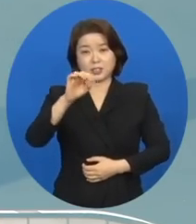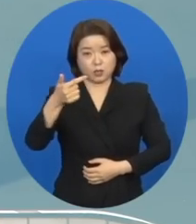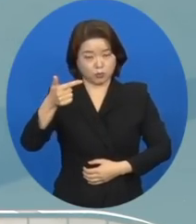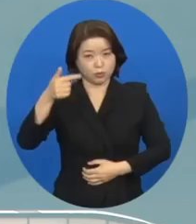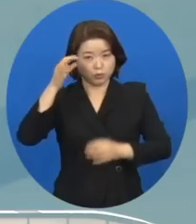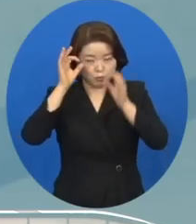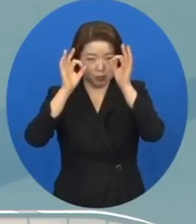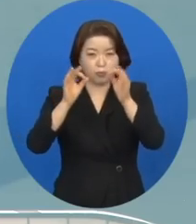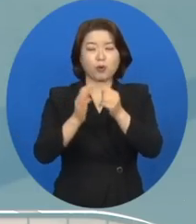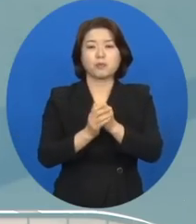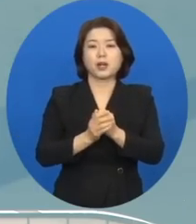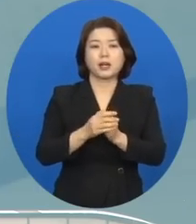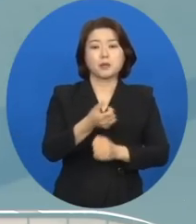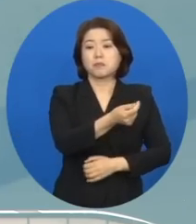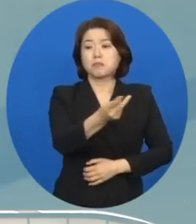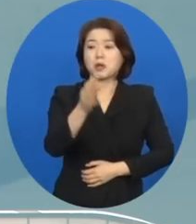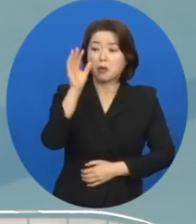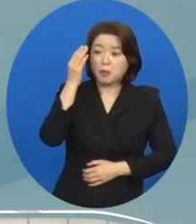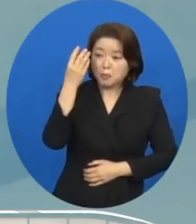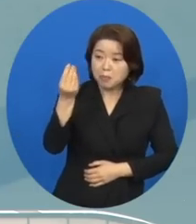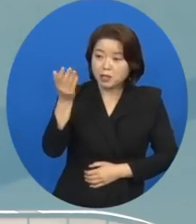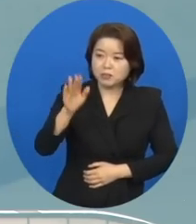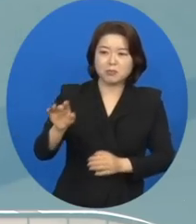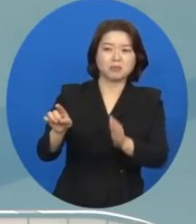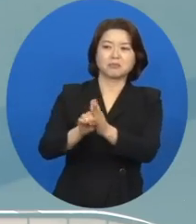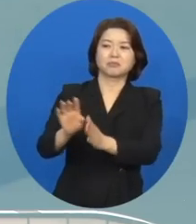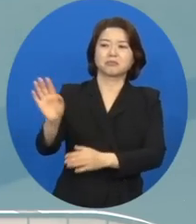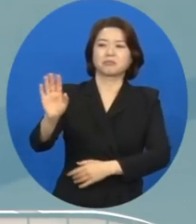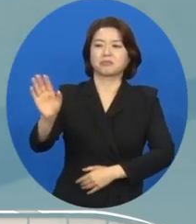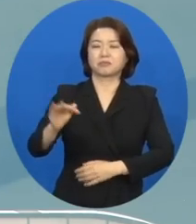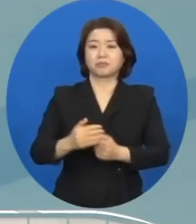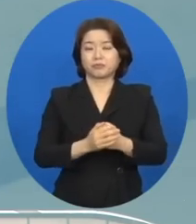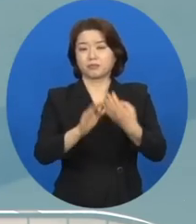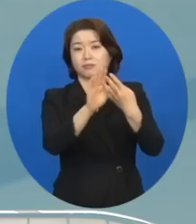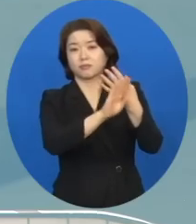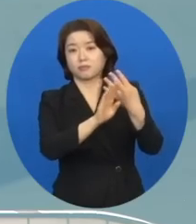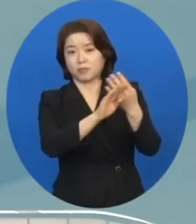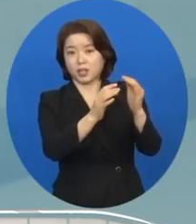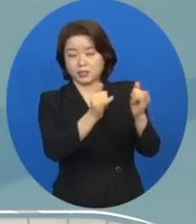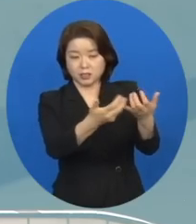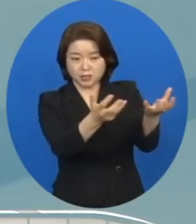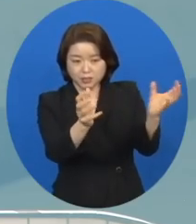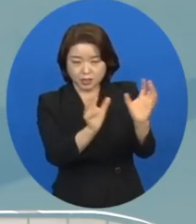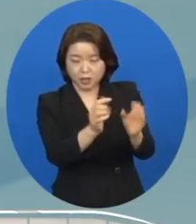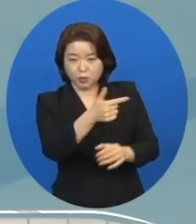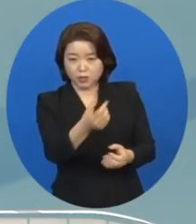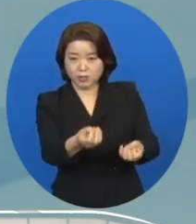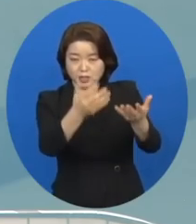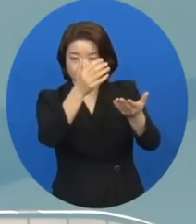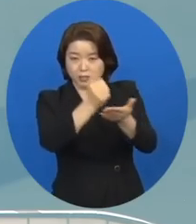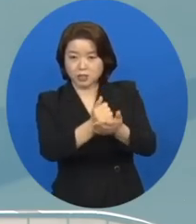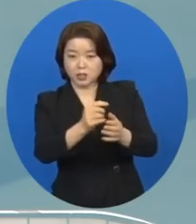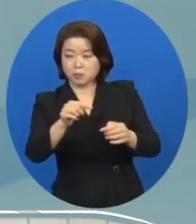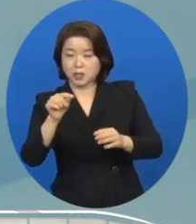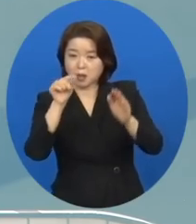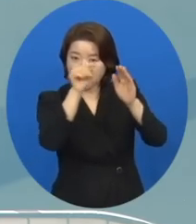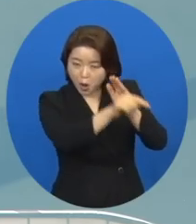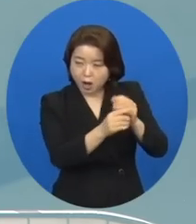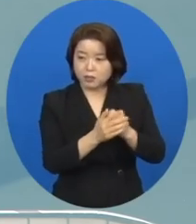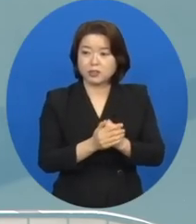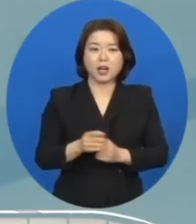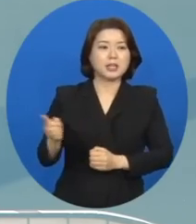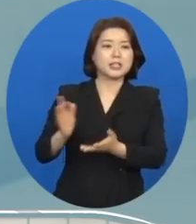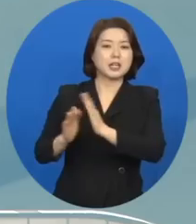사람들은 그것을 보았지만 믿지 않아요. 그리고 바리새파 사람들과 대제사장에게 가서 예수님이 하신